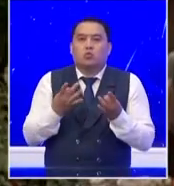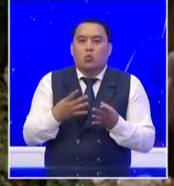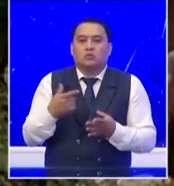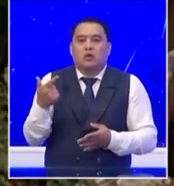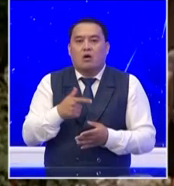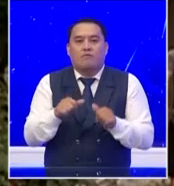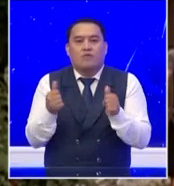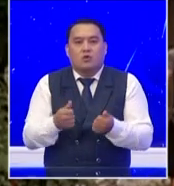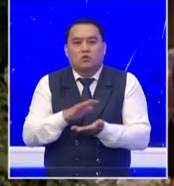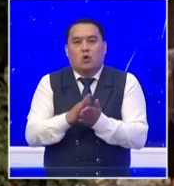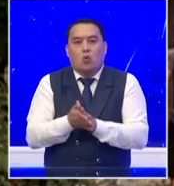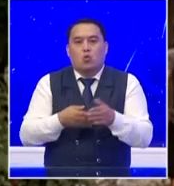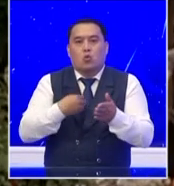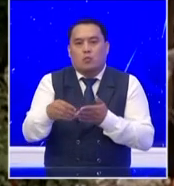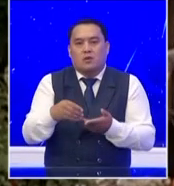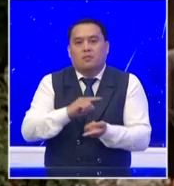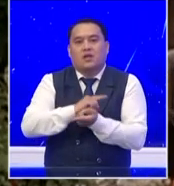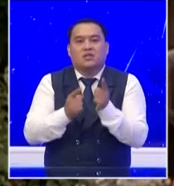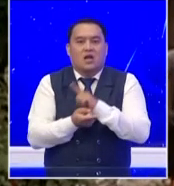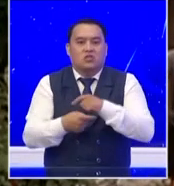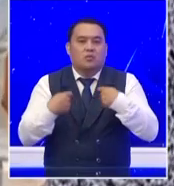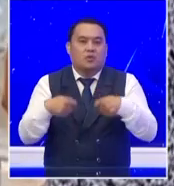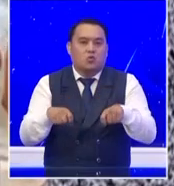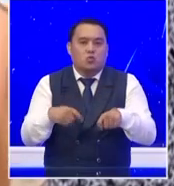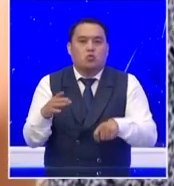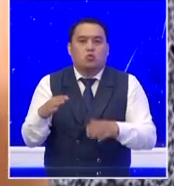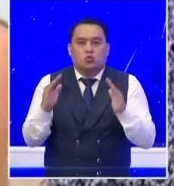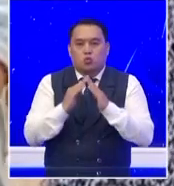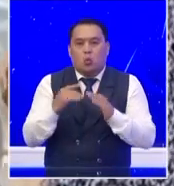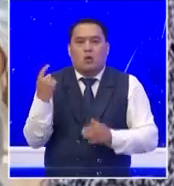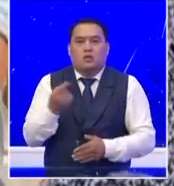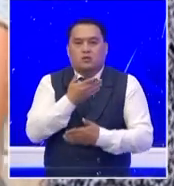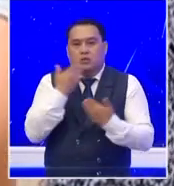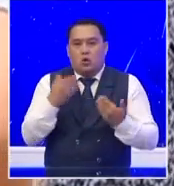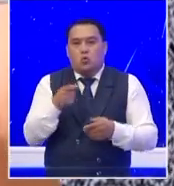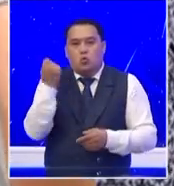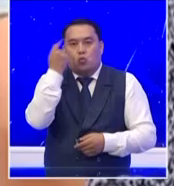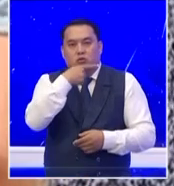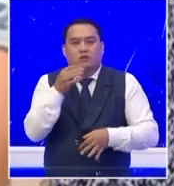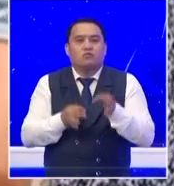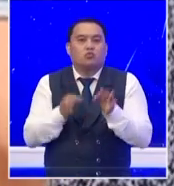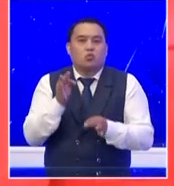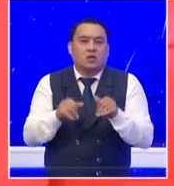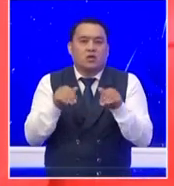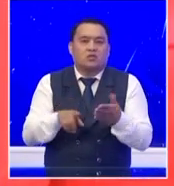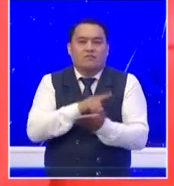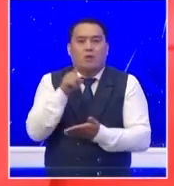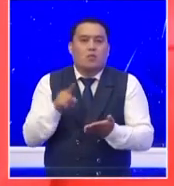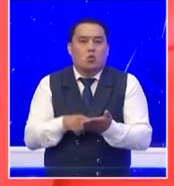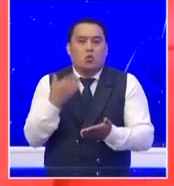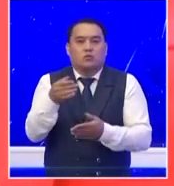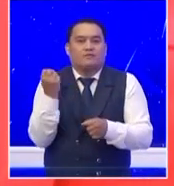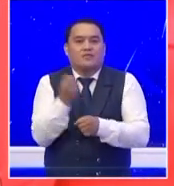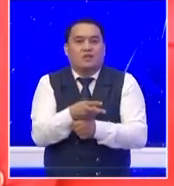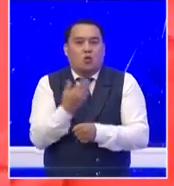а оформление сделки купли-продажи. О том, что дом им больше не принадлежит, люди узнали в суде, где решался вопрос об их